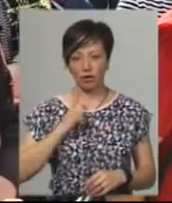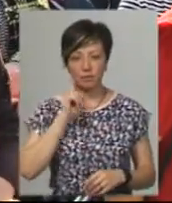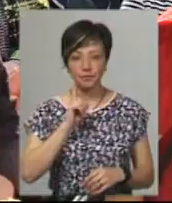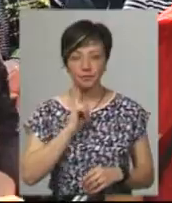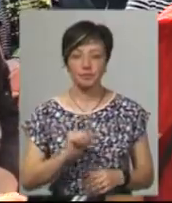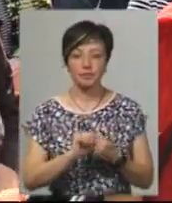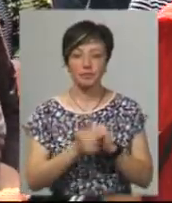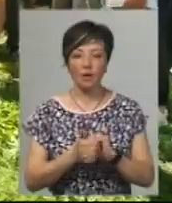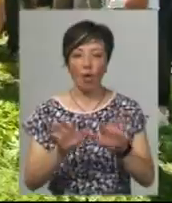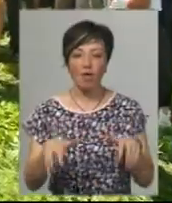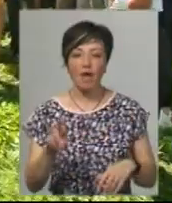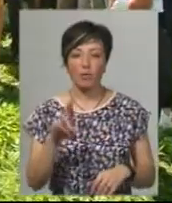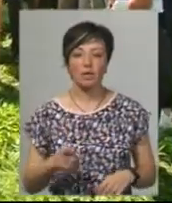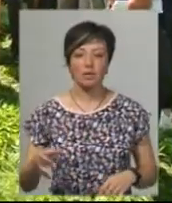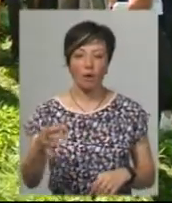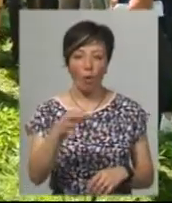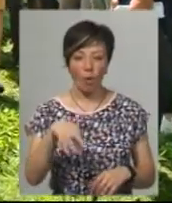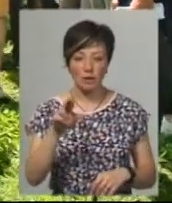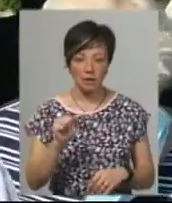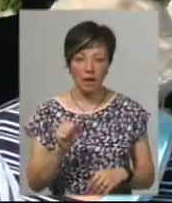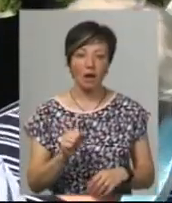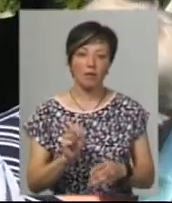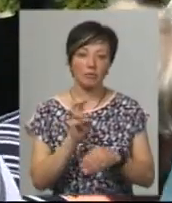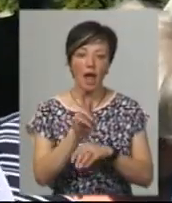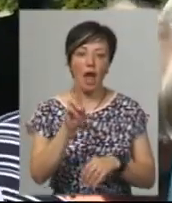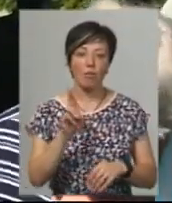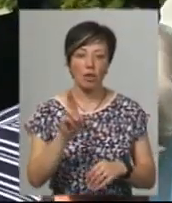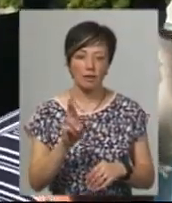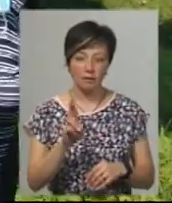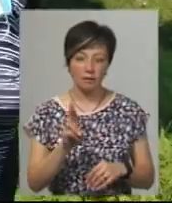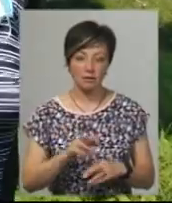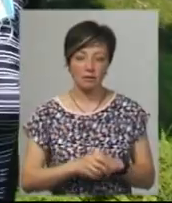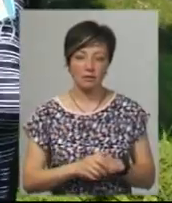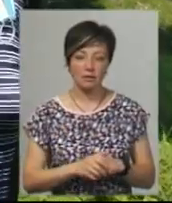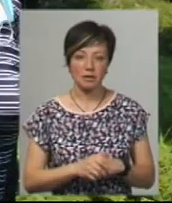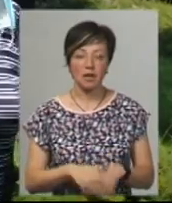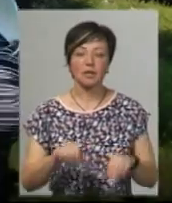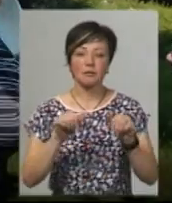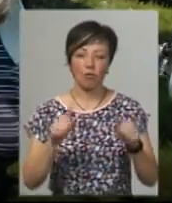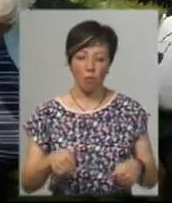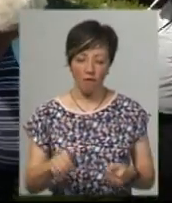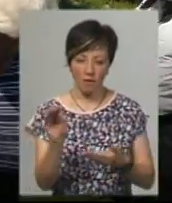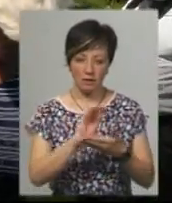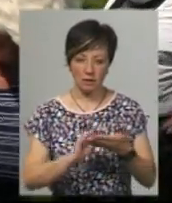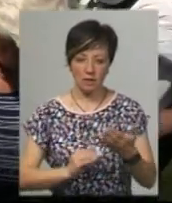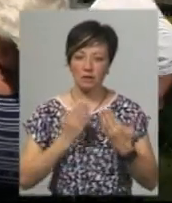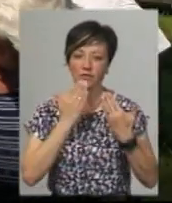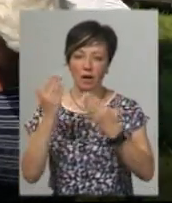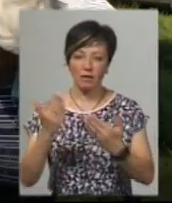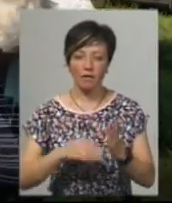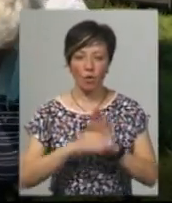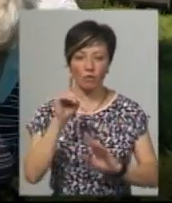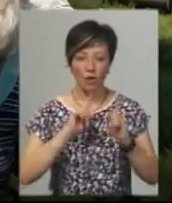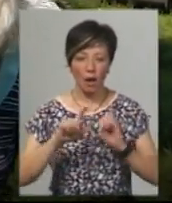Замість голови Хмельницької ОДА до людей вийшов голова Ярмолинецької райдержадміністрації Василь Гуменюк. Сформоване звернення до Верховної Ради, до